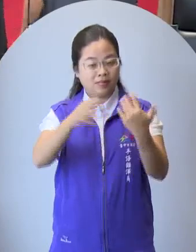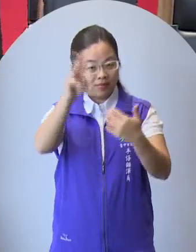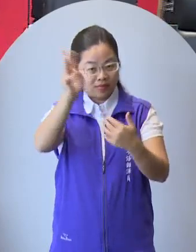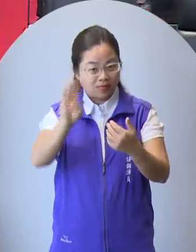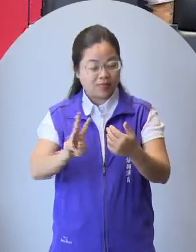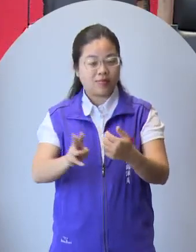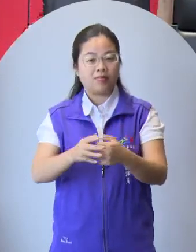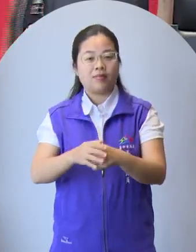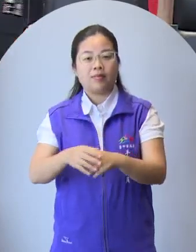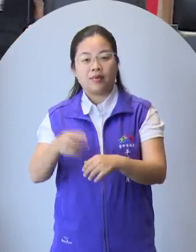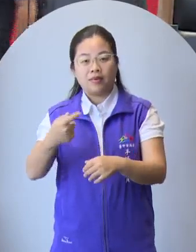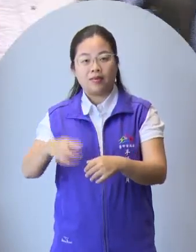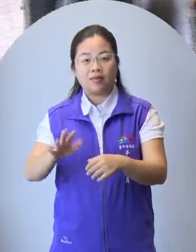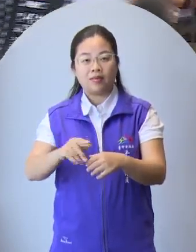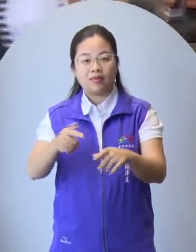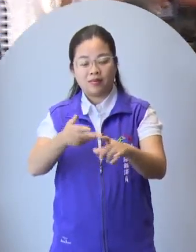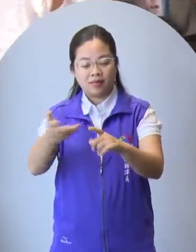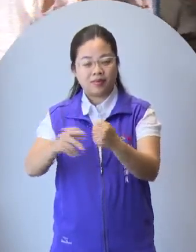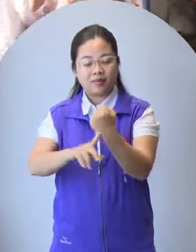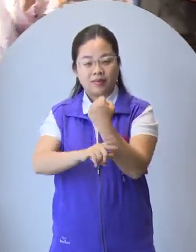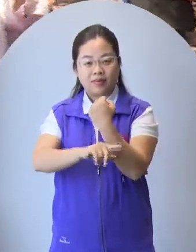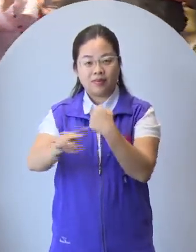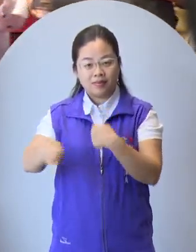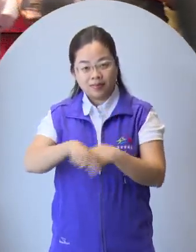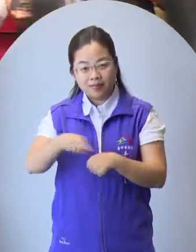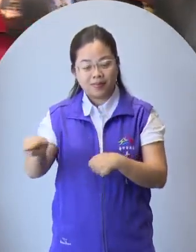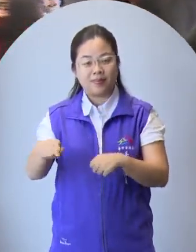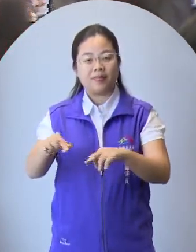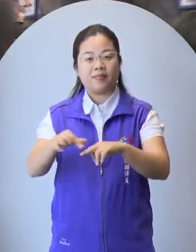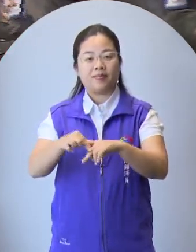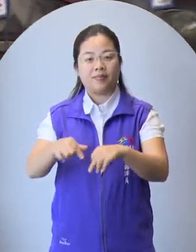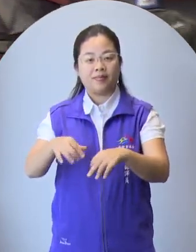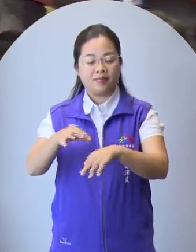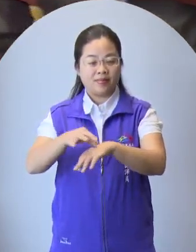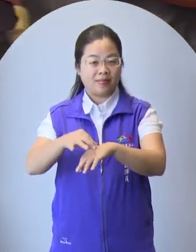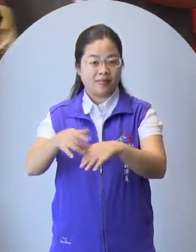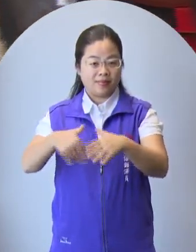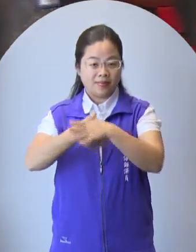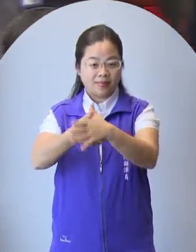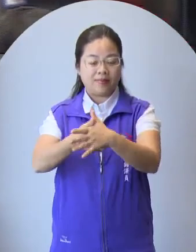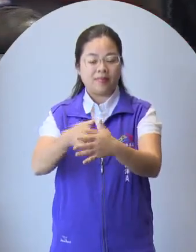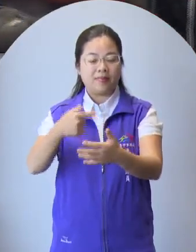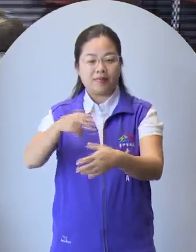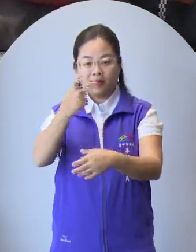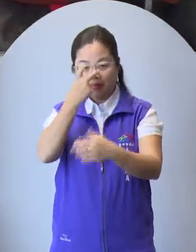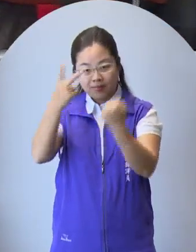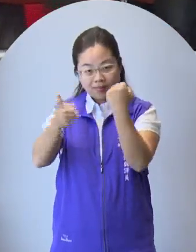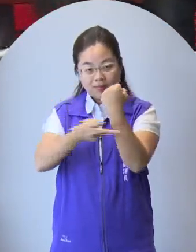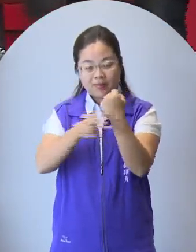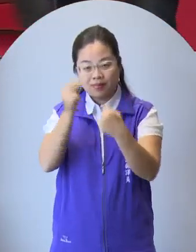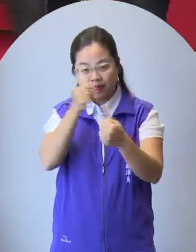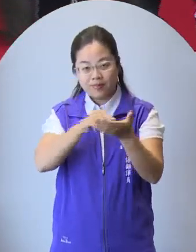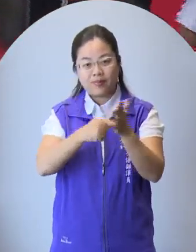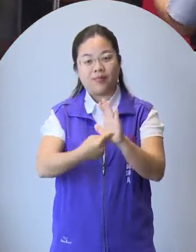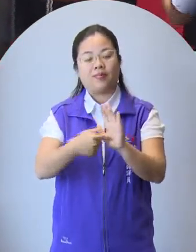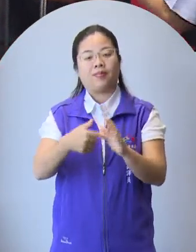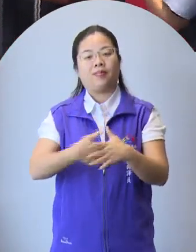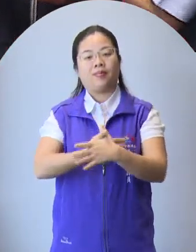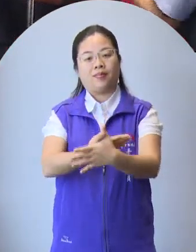疗所、新务所、潭子国小日式校舍金质奖、后里图书馆优质奖。